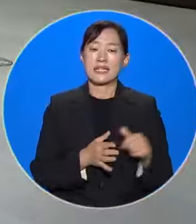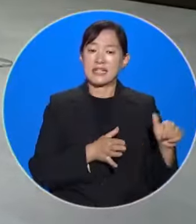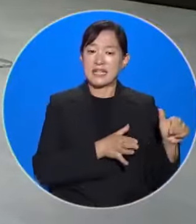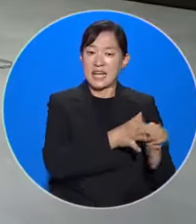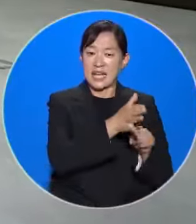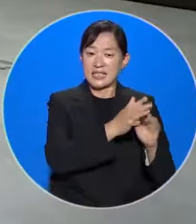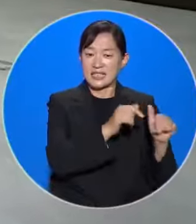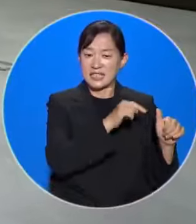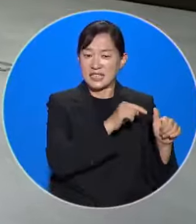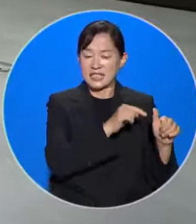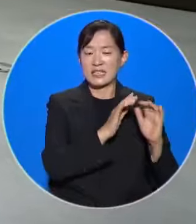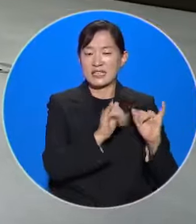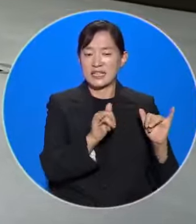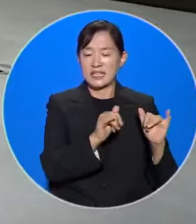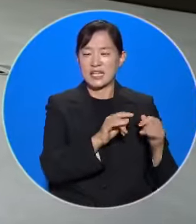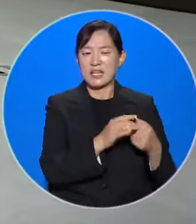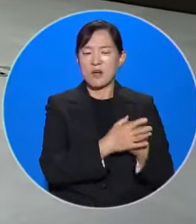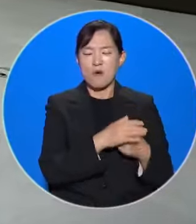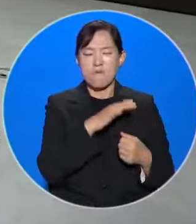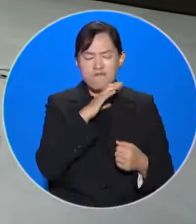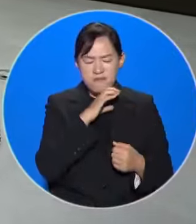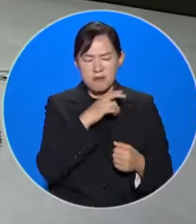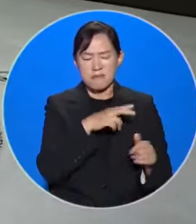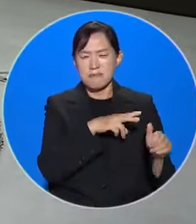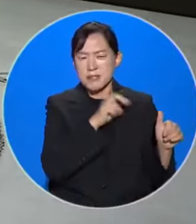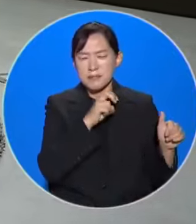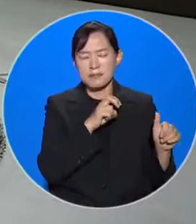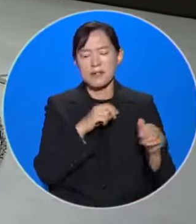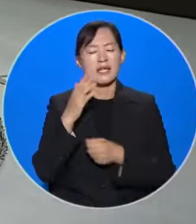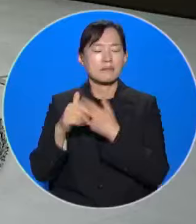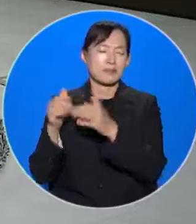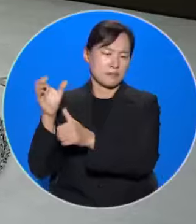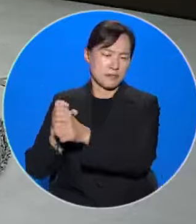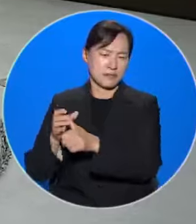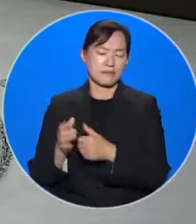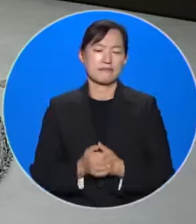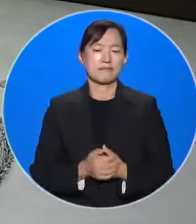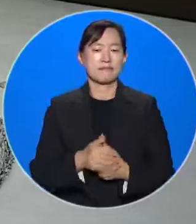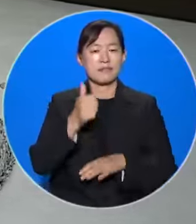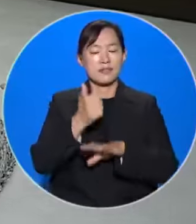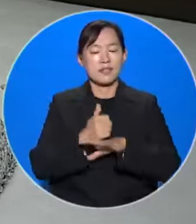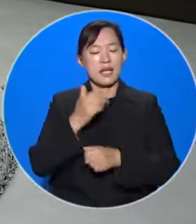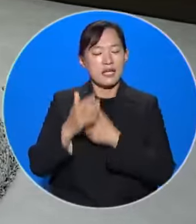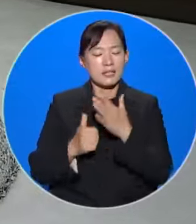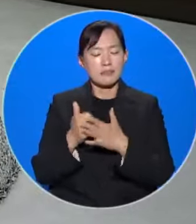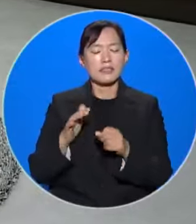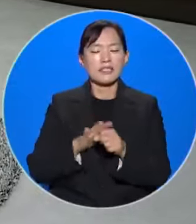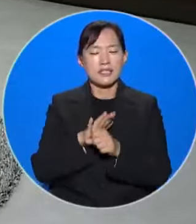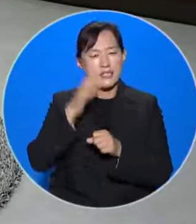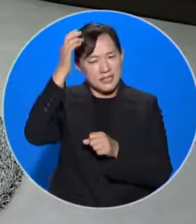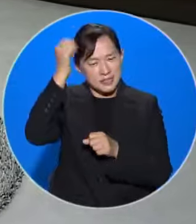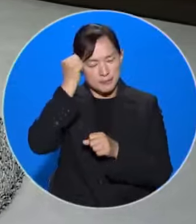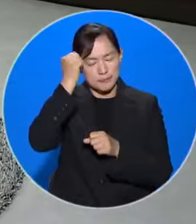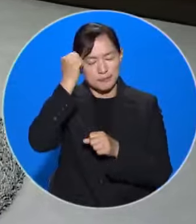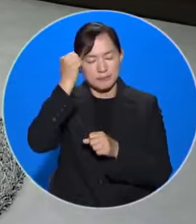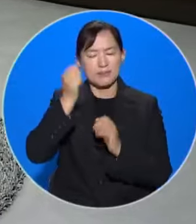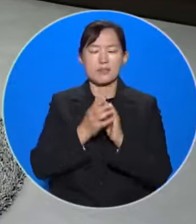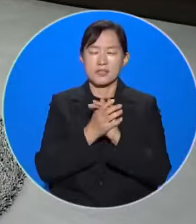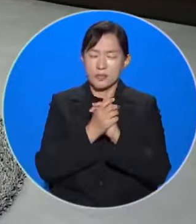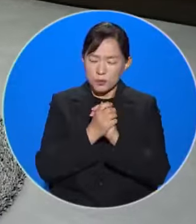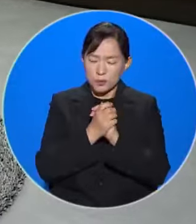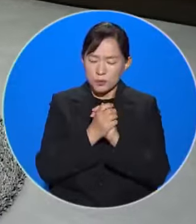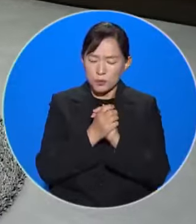대한 원망과 미움을 하나님 앞에 내려놓으십시오. 마지막으로 하나님의 사랑을 기억하며 기도로